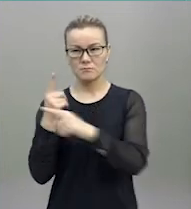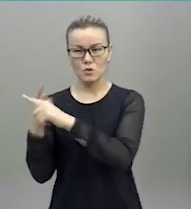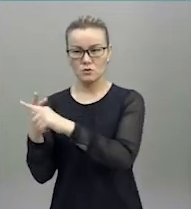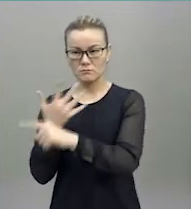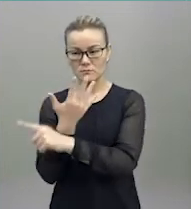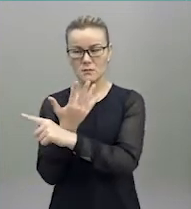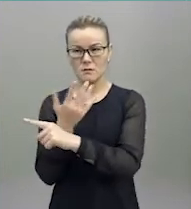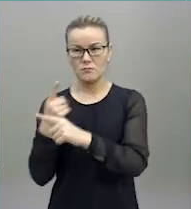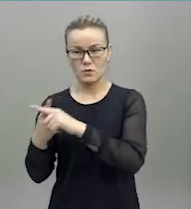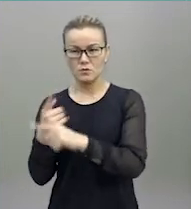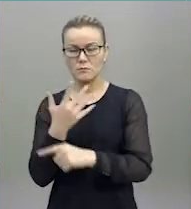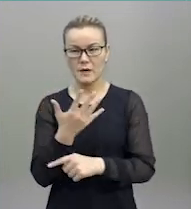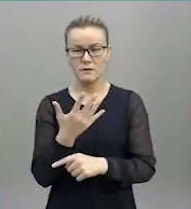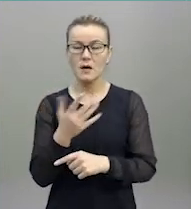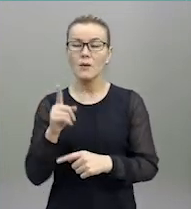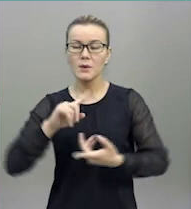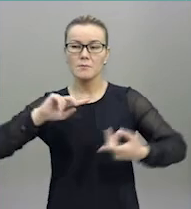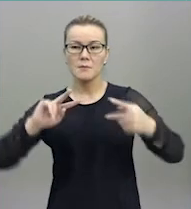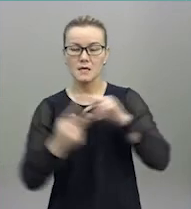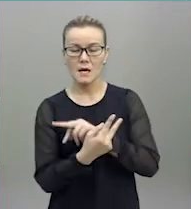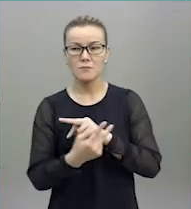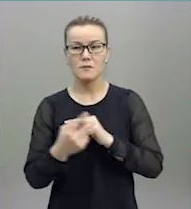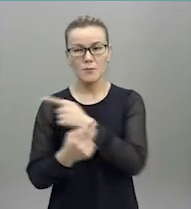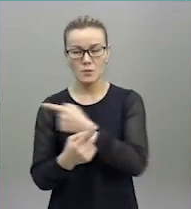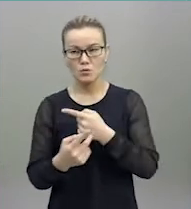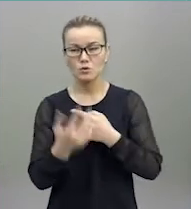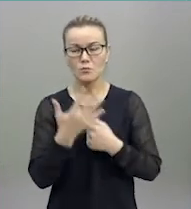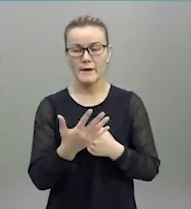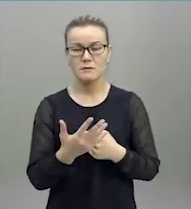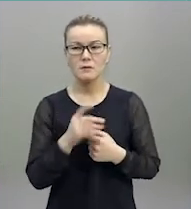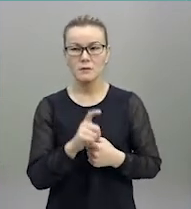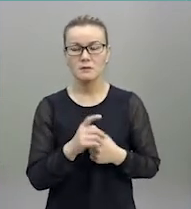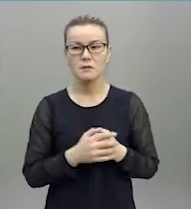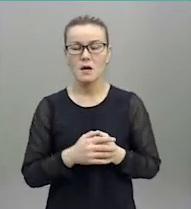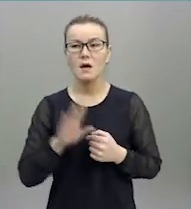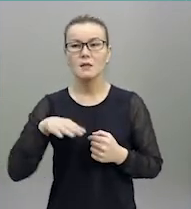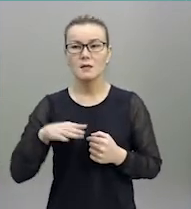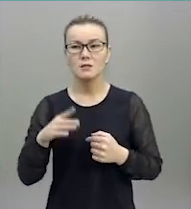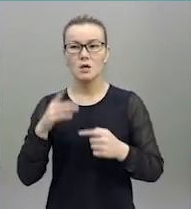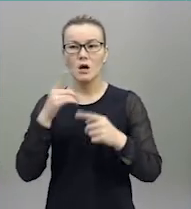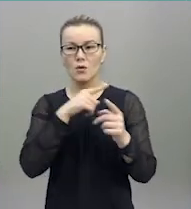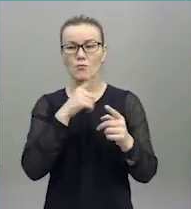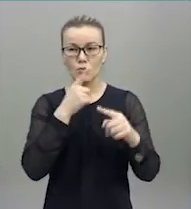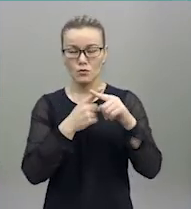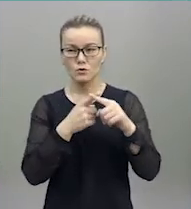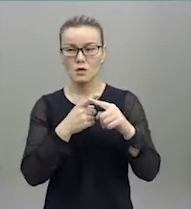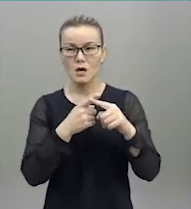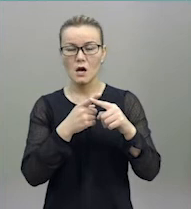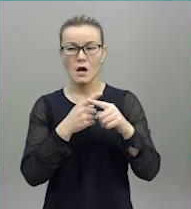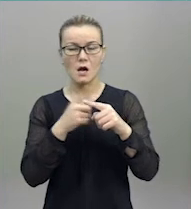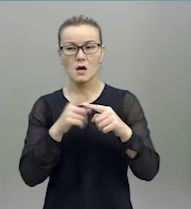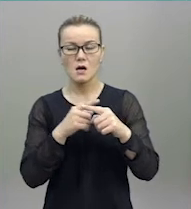5 x далее минус 11 но я напишу плюс